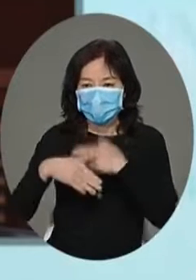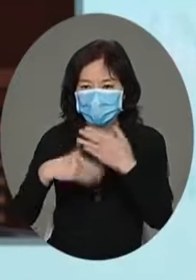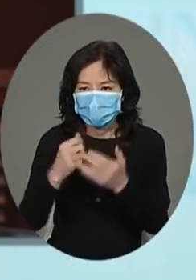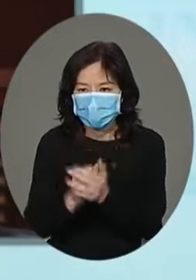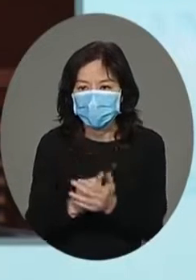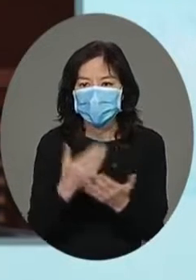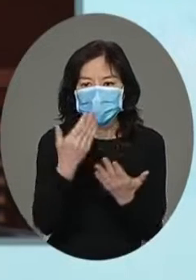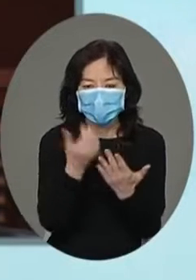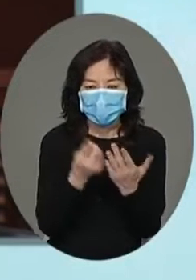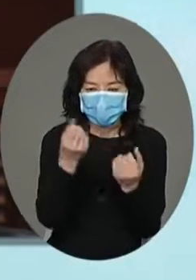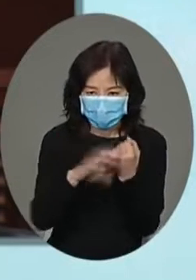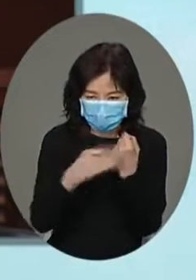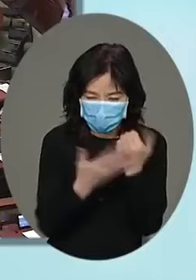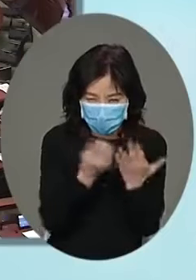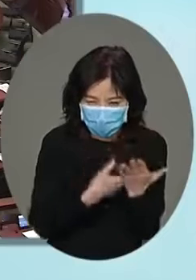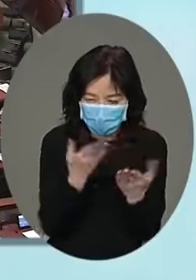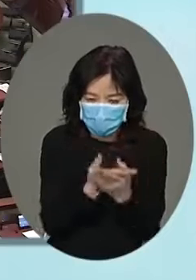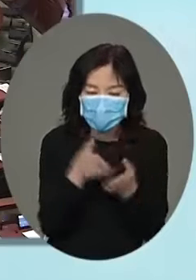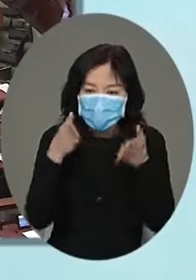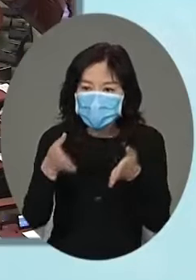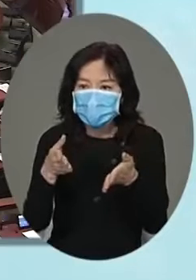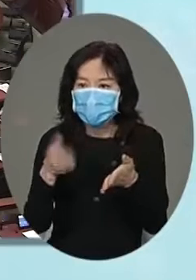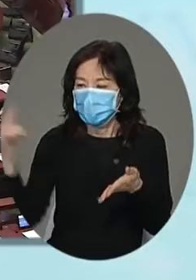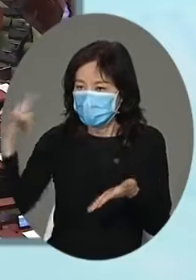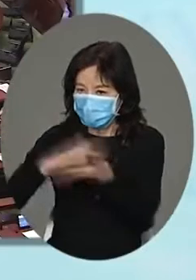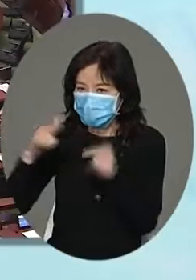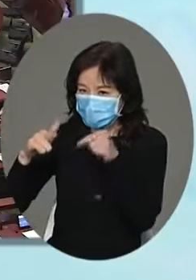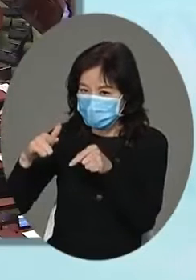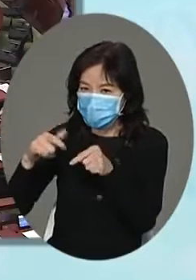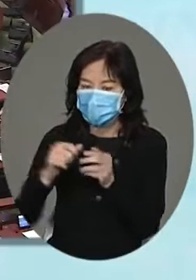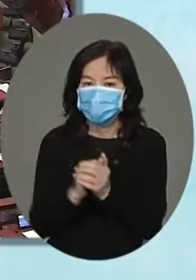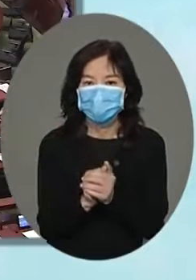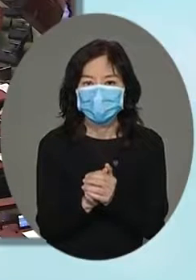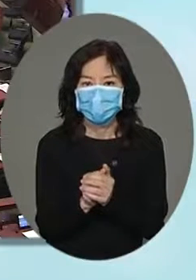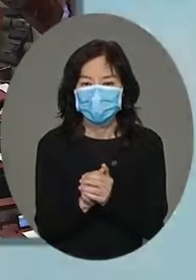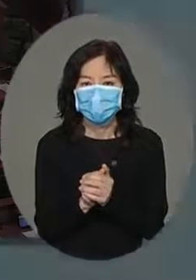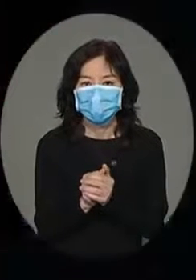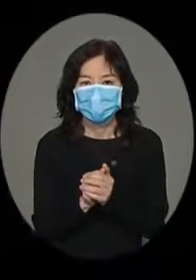制定附屬法例，定明法例針對的是前往香港的航班。